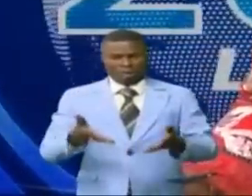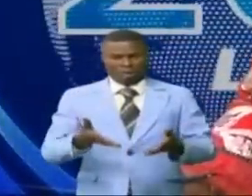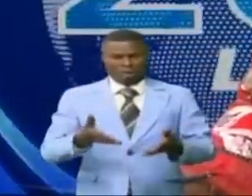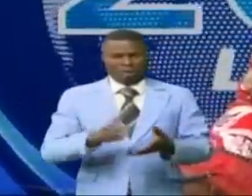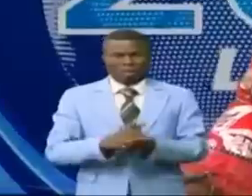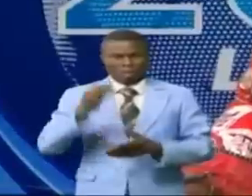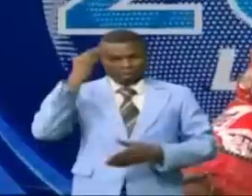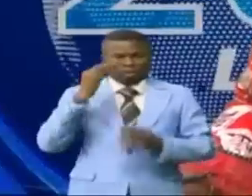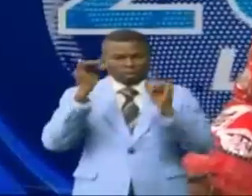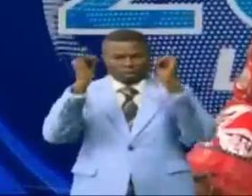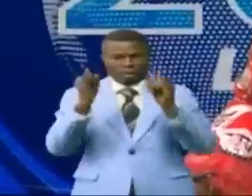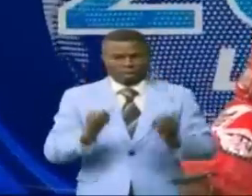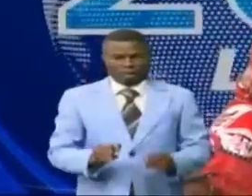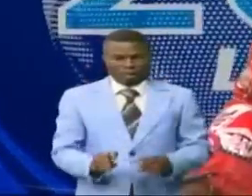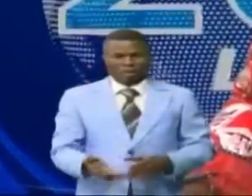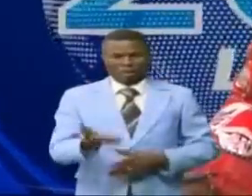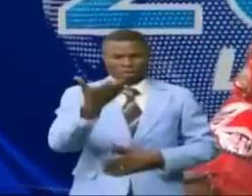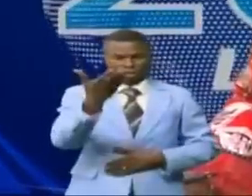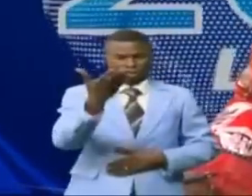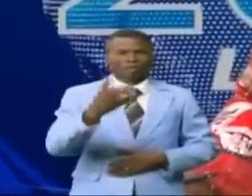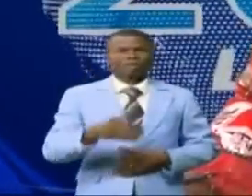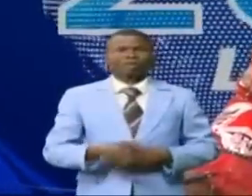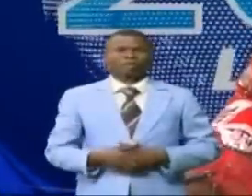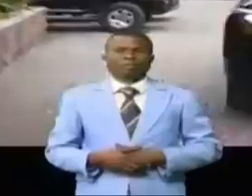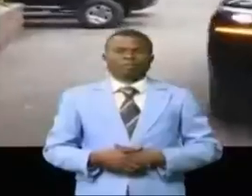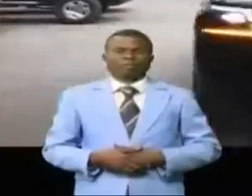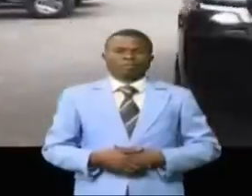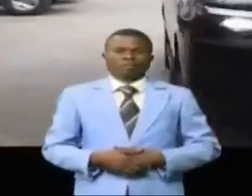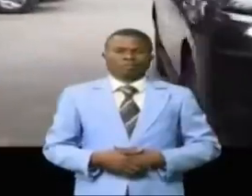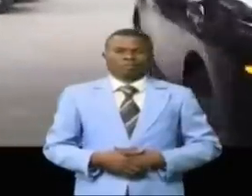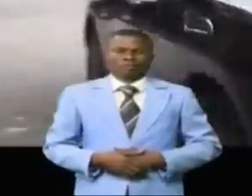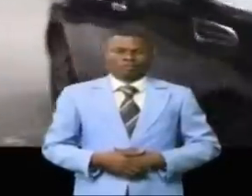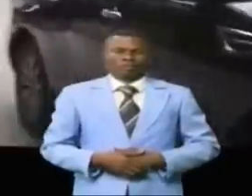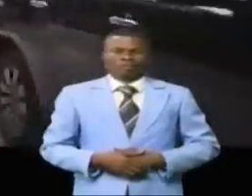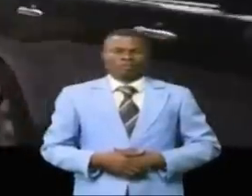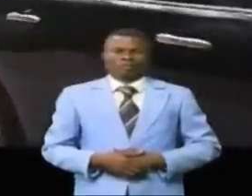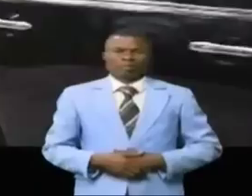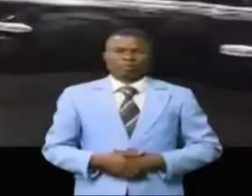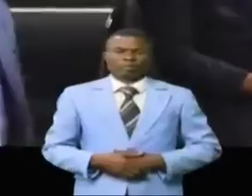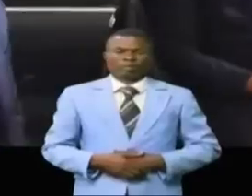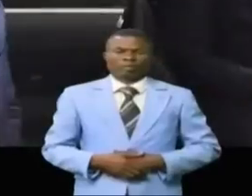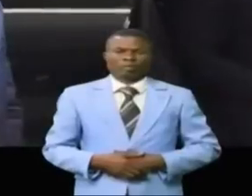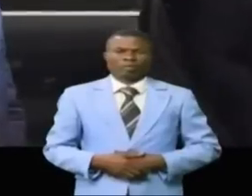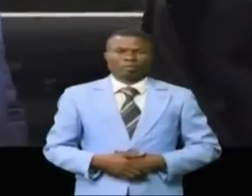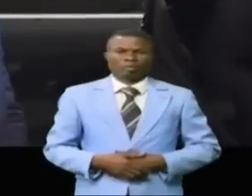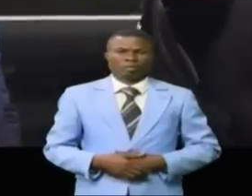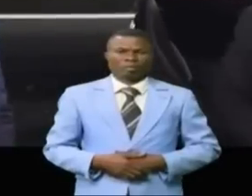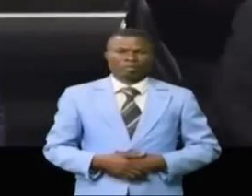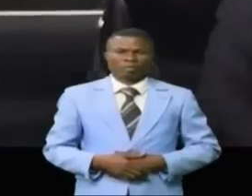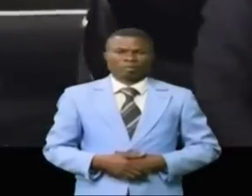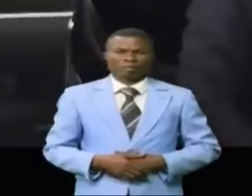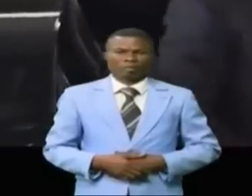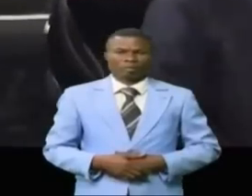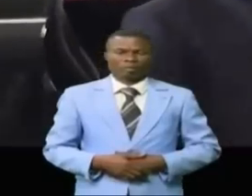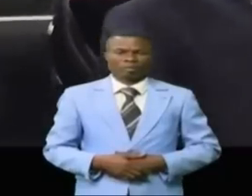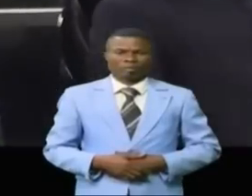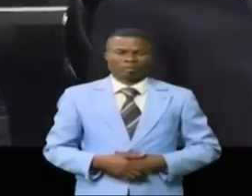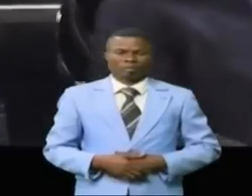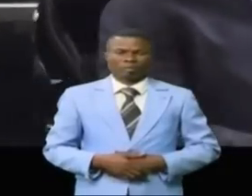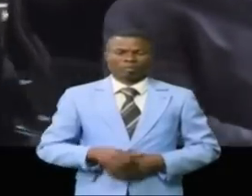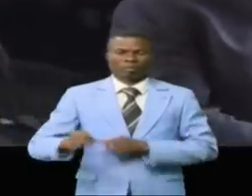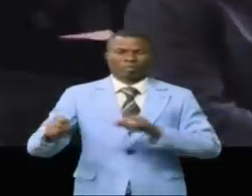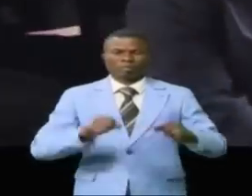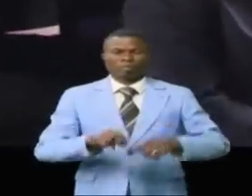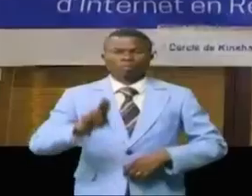du Numérique, Eberhard Kolongel. Regardez. Lancé en octobre 2022 comme projet avec le concours de